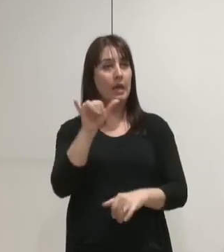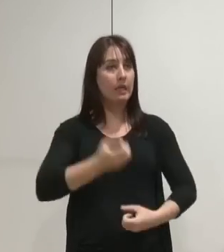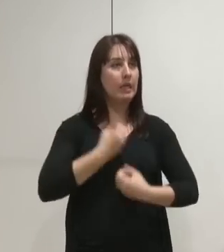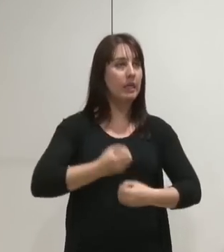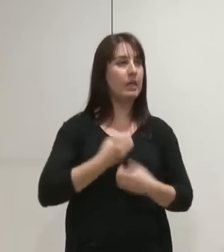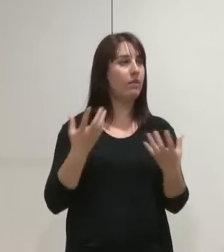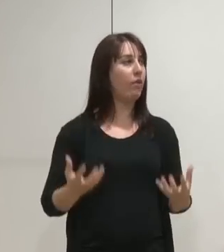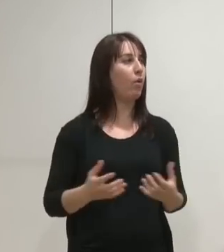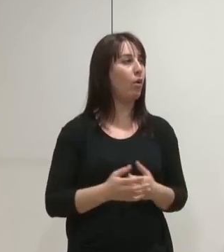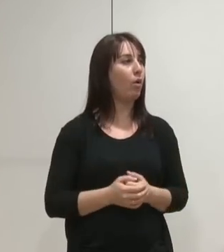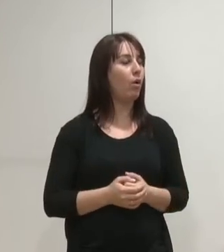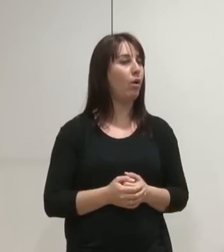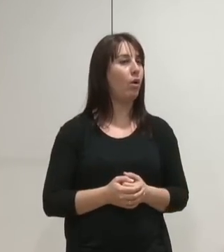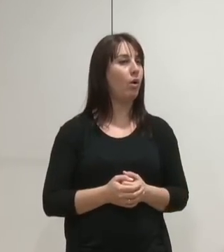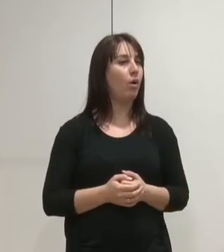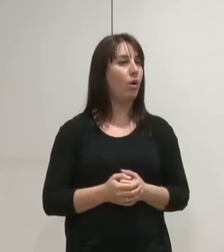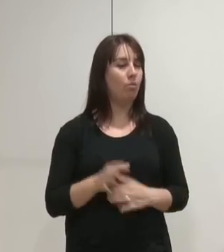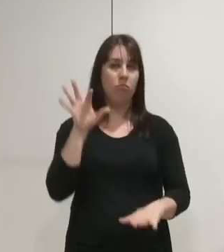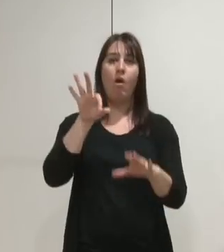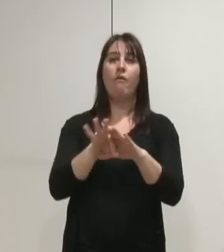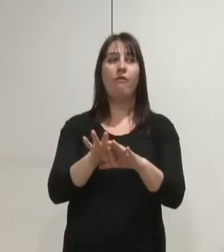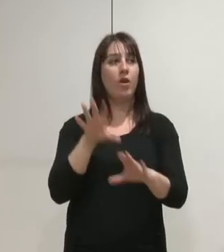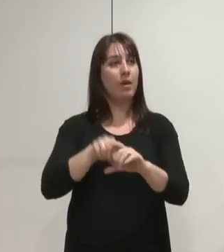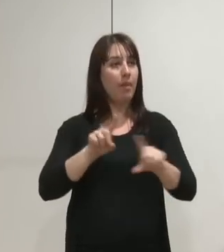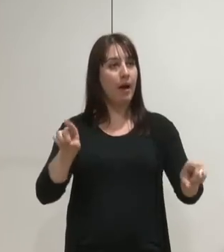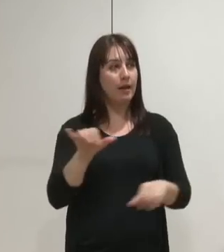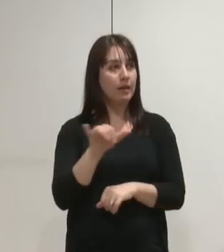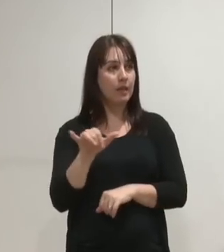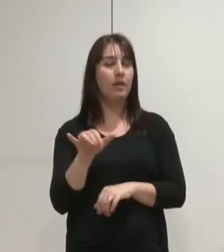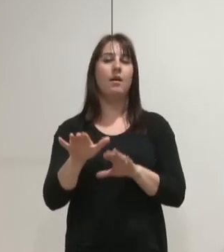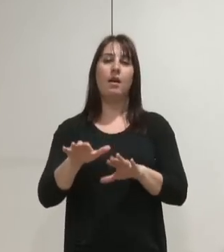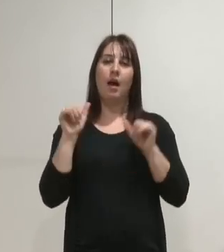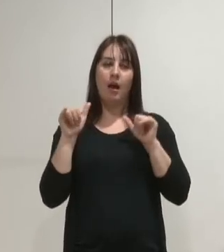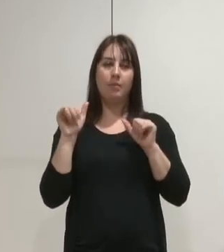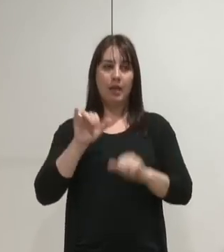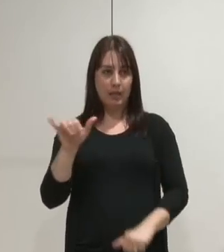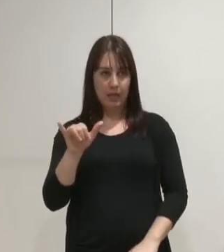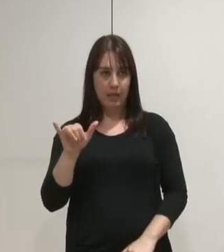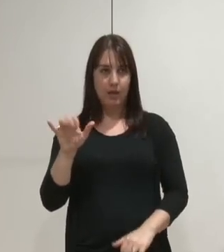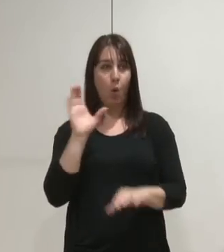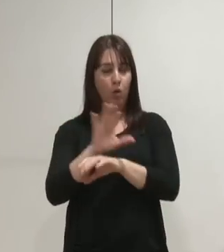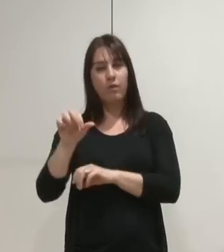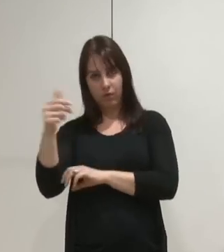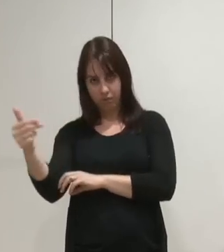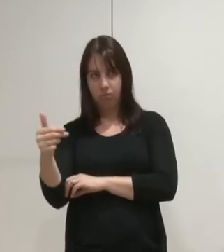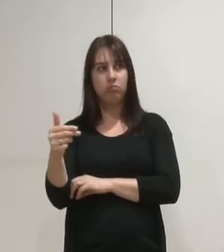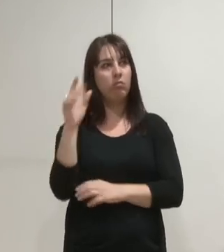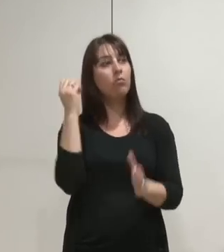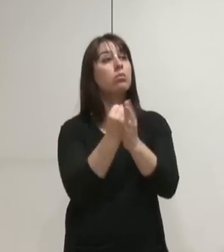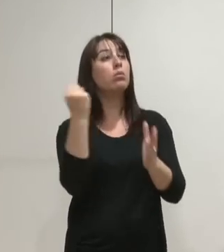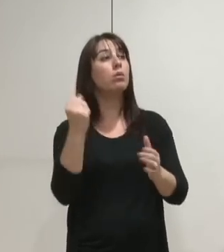interventions qui ne prend pas part au vote qui s'abstient qui vote contre Front National qui est